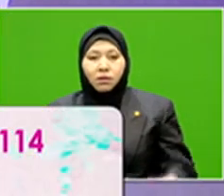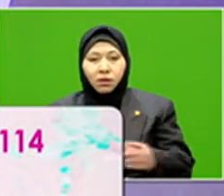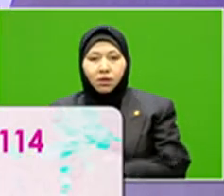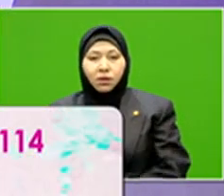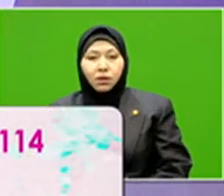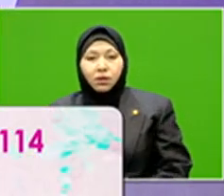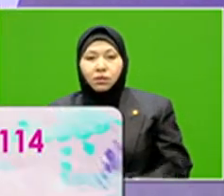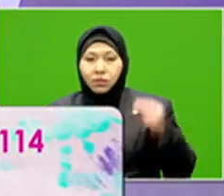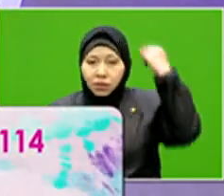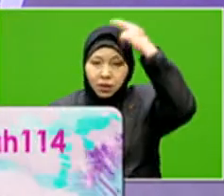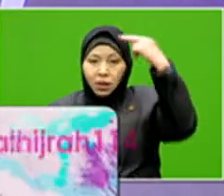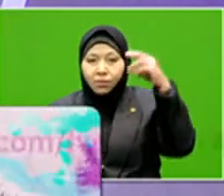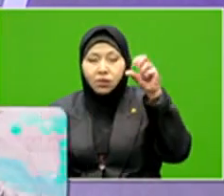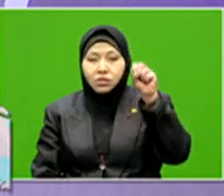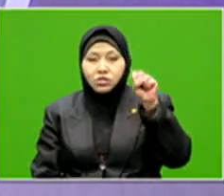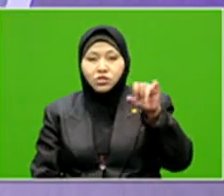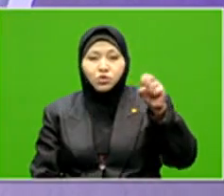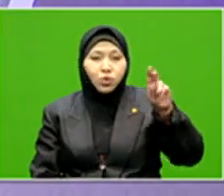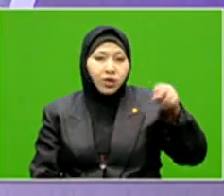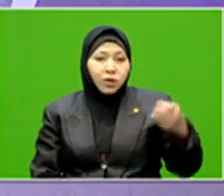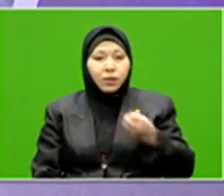يقدم قومه